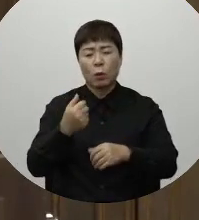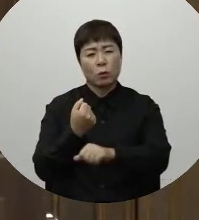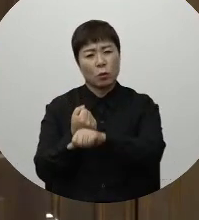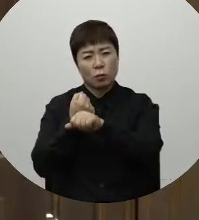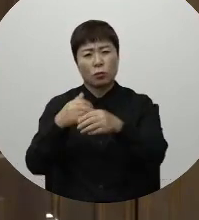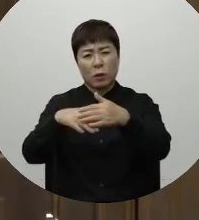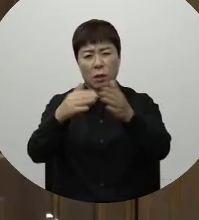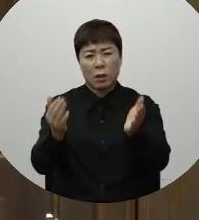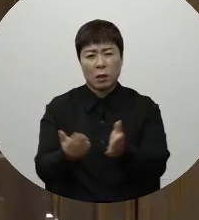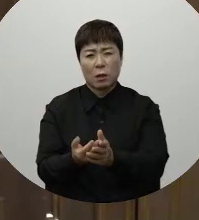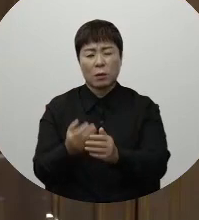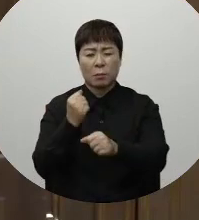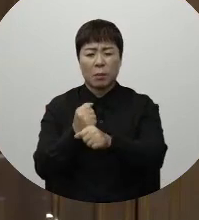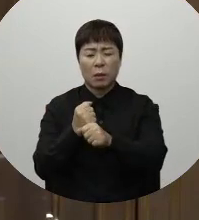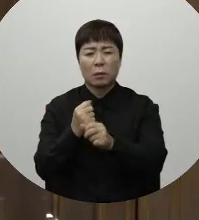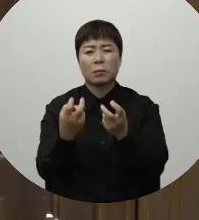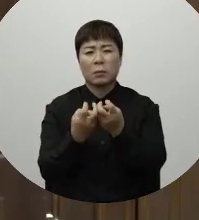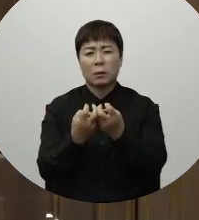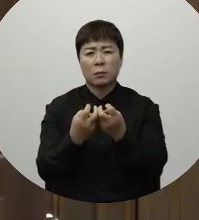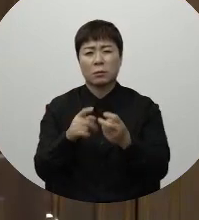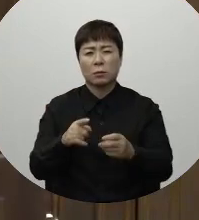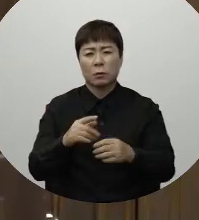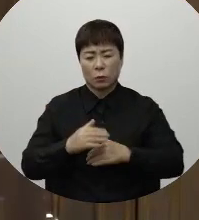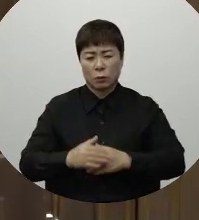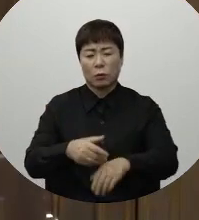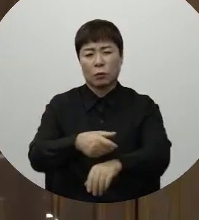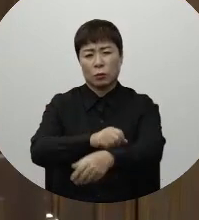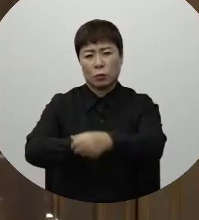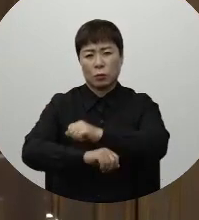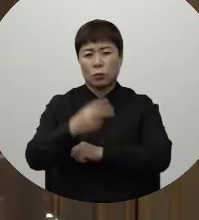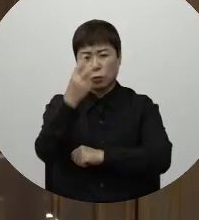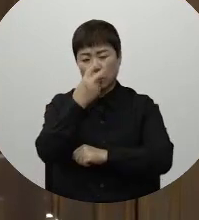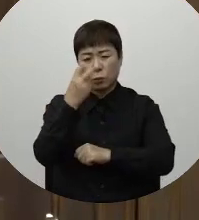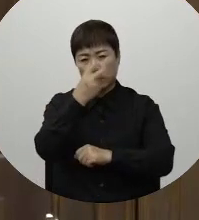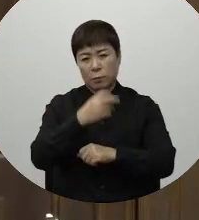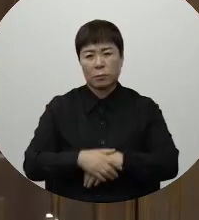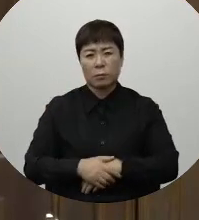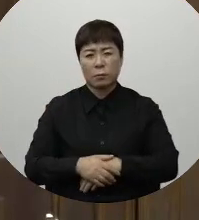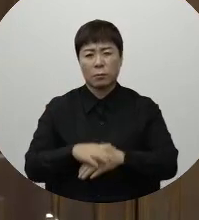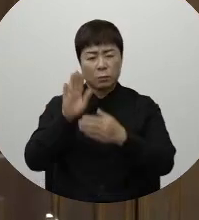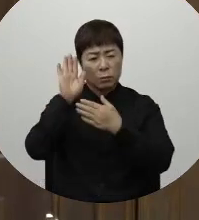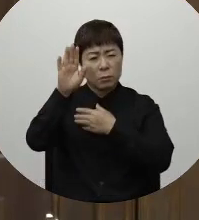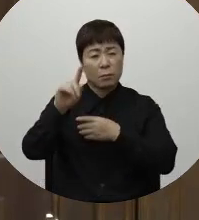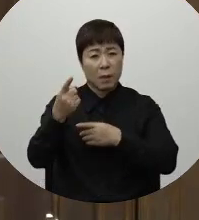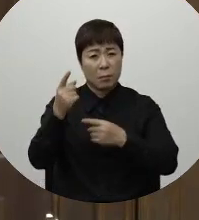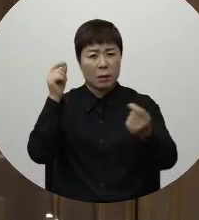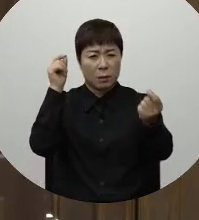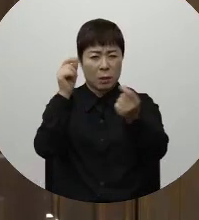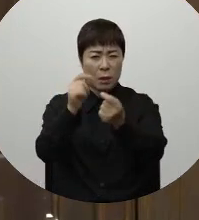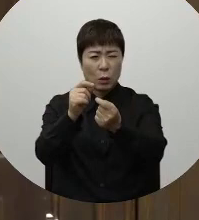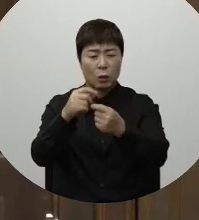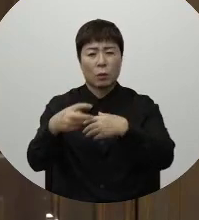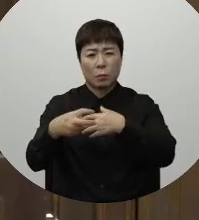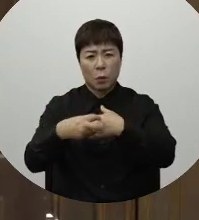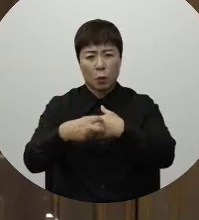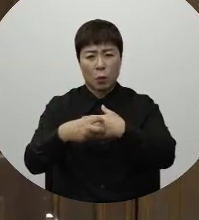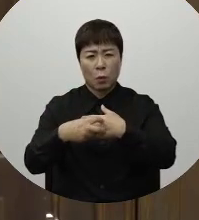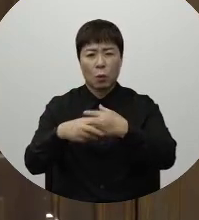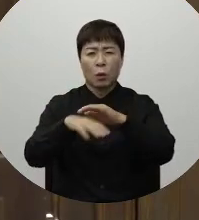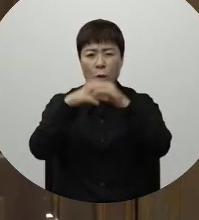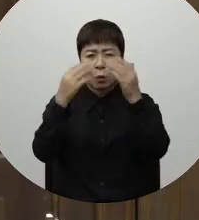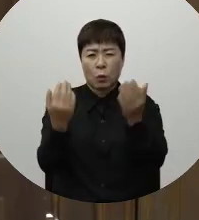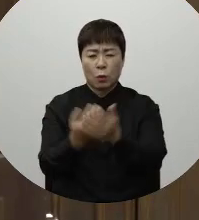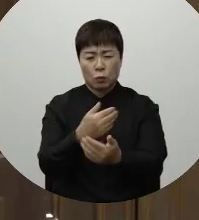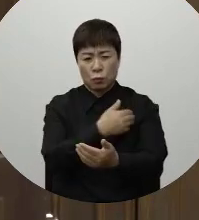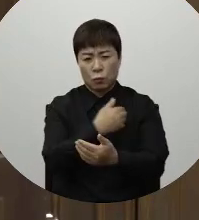함께 조성하는 방안도 적극적으로 검토하여 향후 100만 남양주 시민들의 의료 수요가 모두 충족될